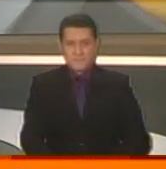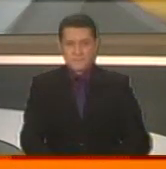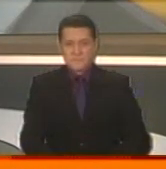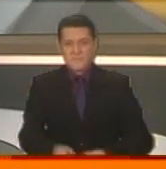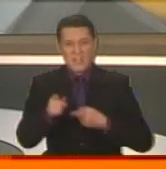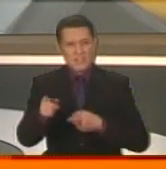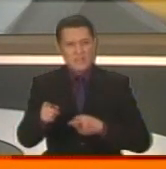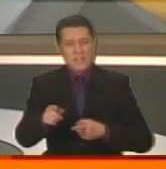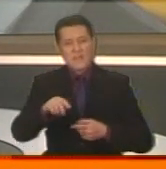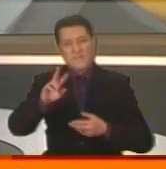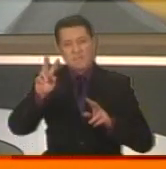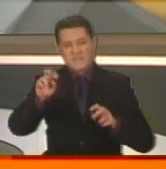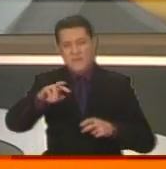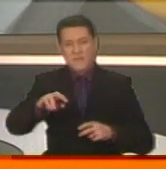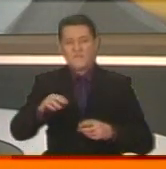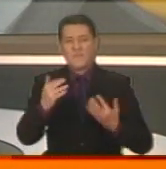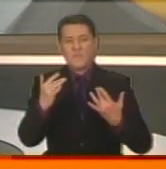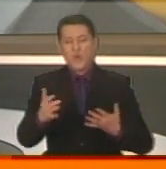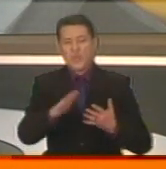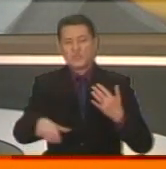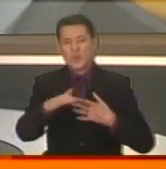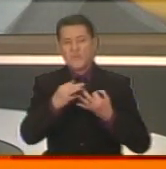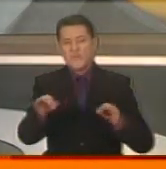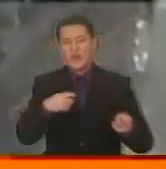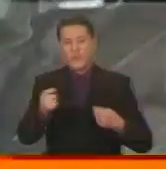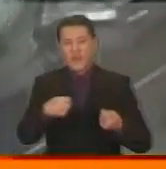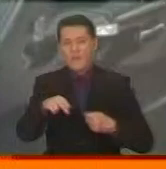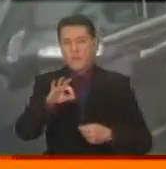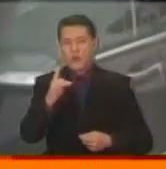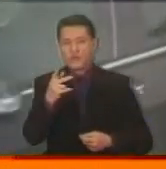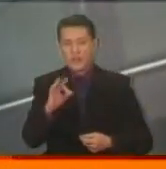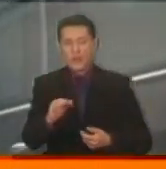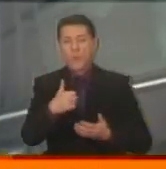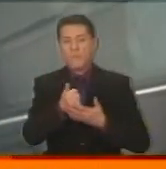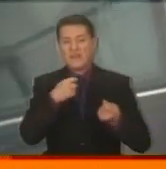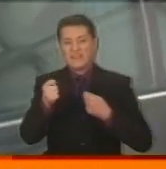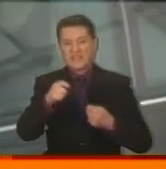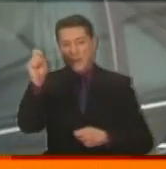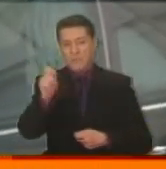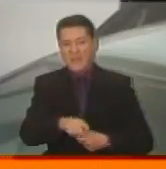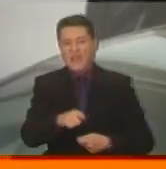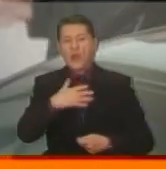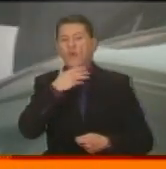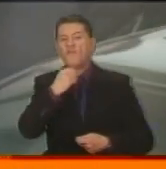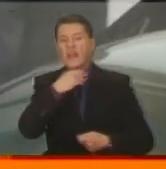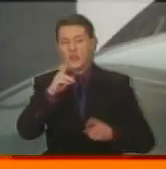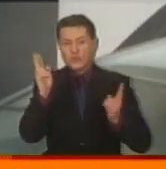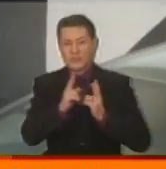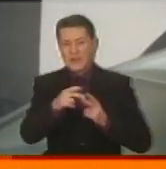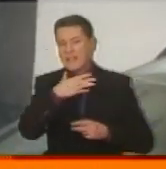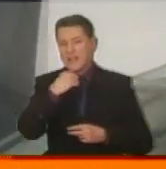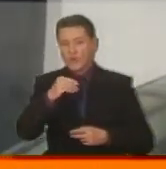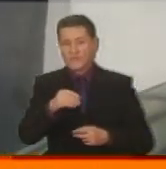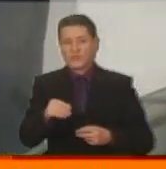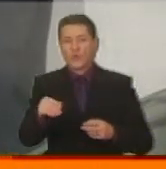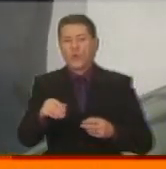Шантажем назвав вимоги Росії щодо зони вільної торгівлі Петро Порошенко. Президент сьогодні приїхав у Вільнюс, де зустрівся зі своєю литовською